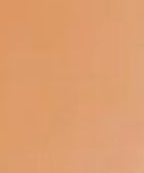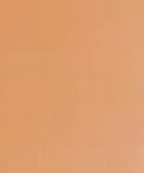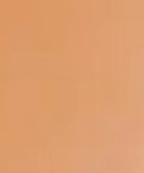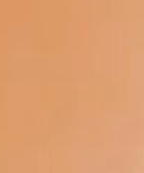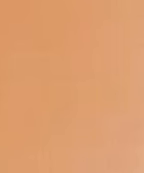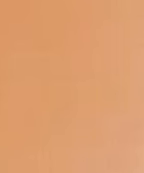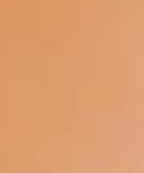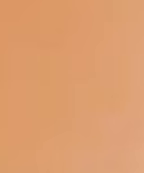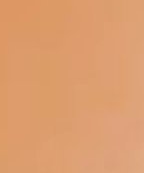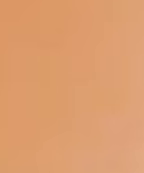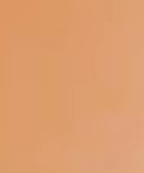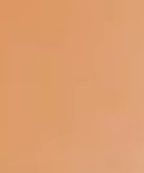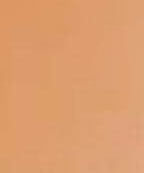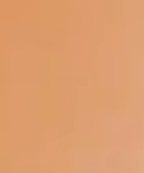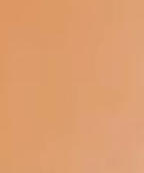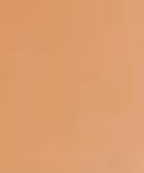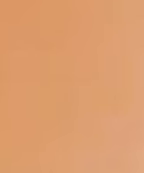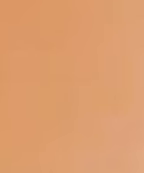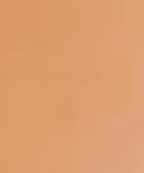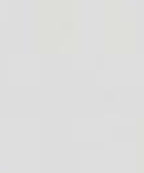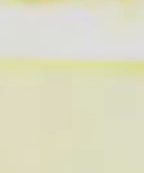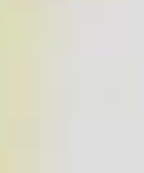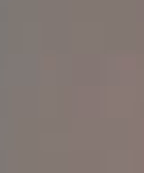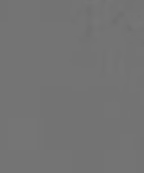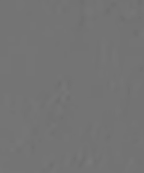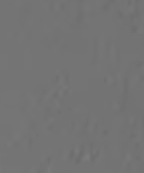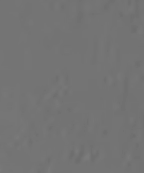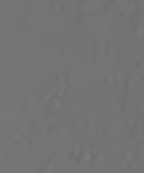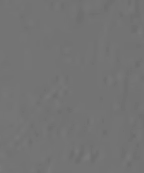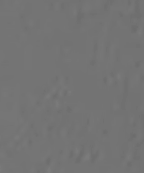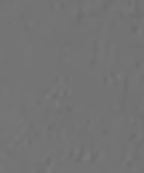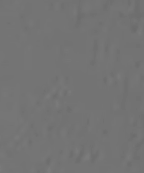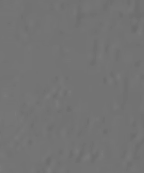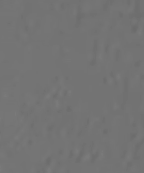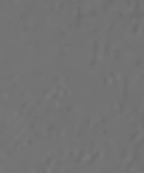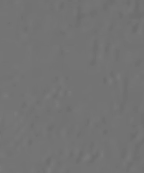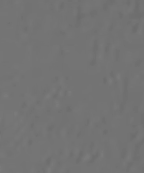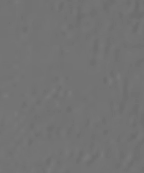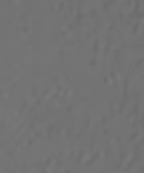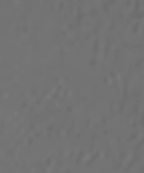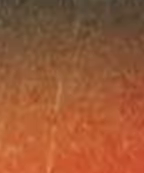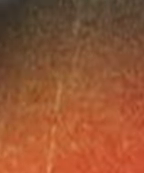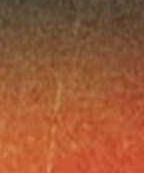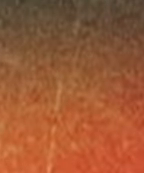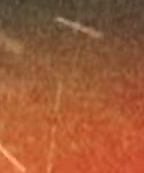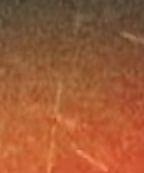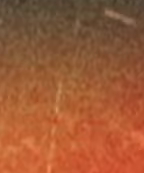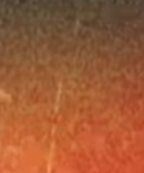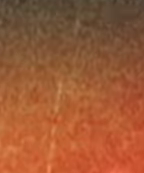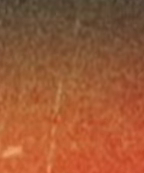Idol, rapidul. Nang dahil sa'yo, maraming mga taong bumait. Marami ang natutong pag...